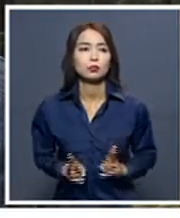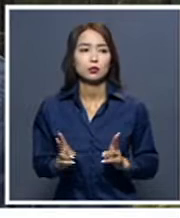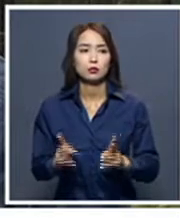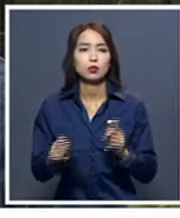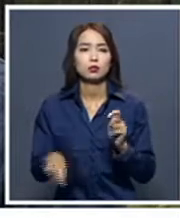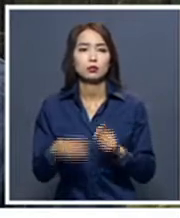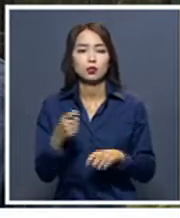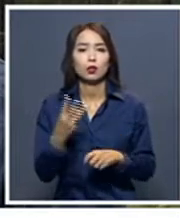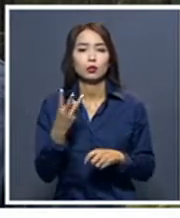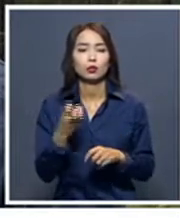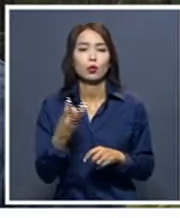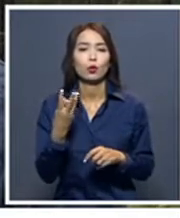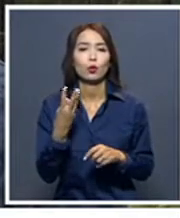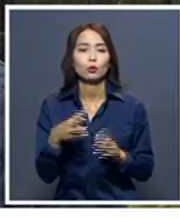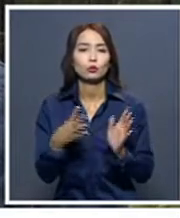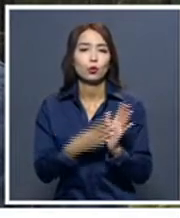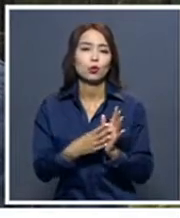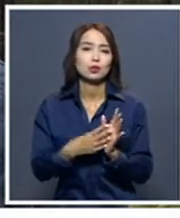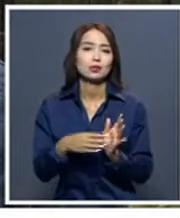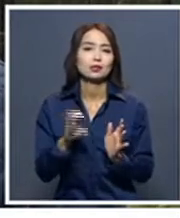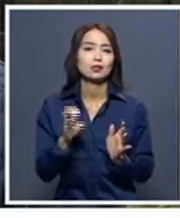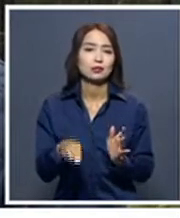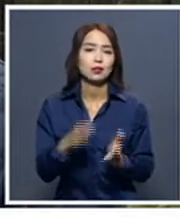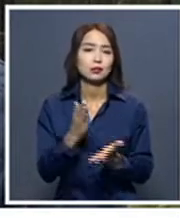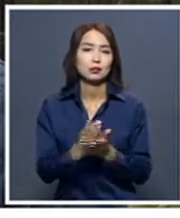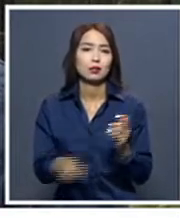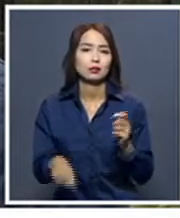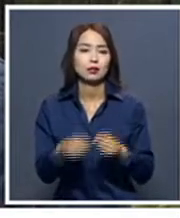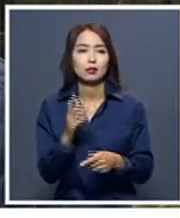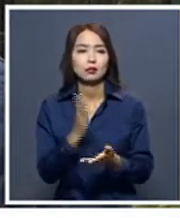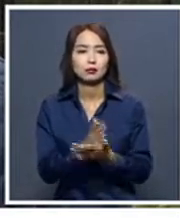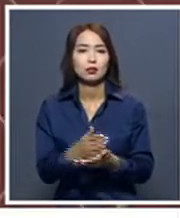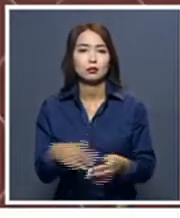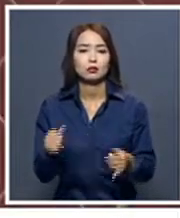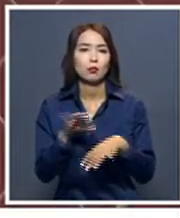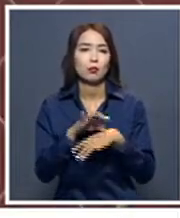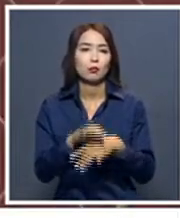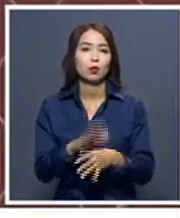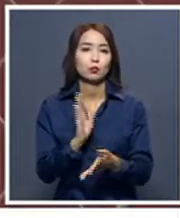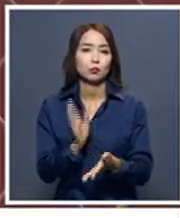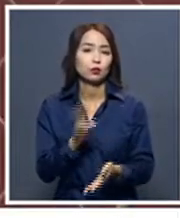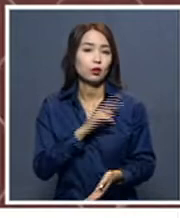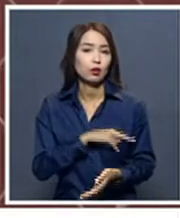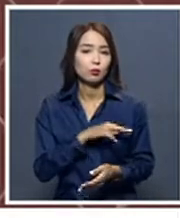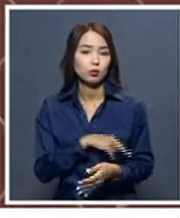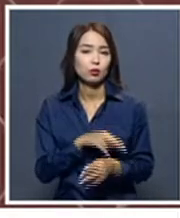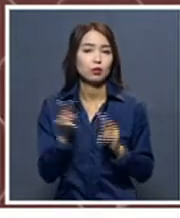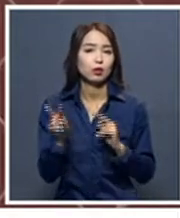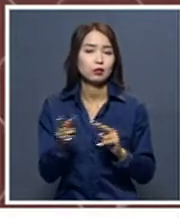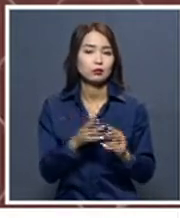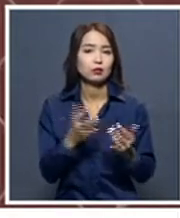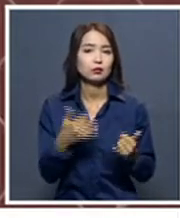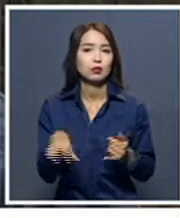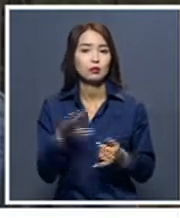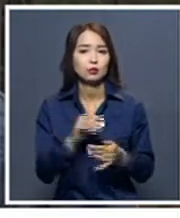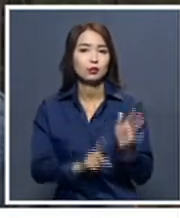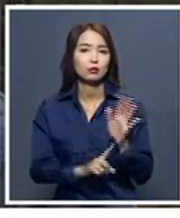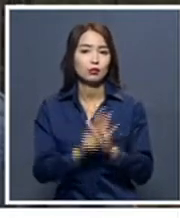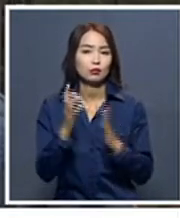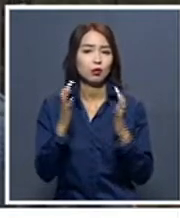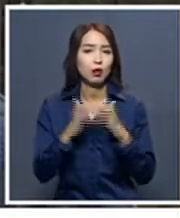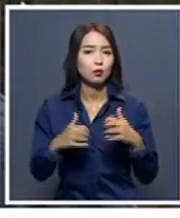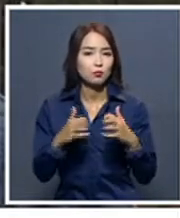кодексінің 339-шы бабына сәйкес қылмыстық іс қозғалып, тергеу амалдары жүргізілуде және де сараптамалар тағайындалды.